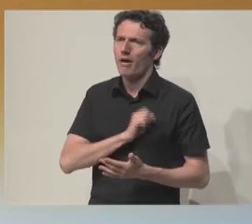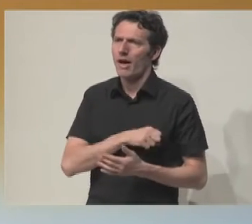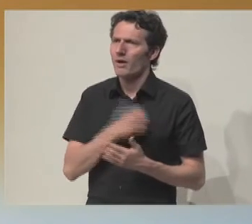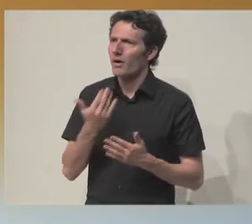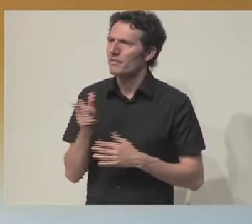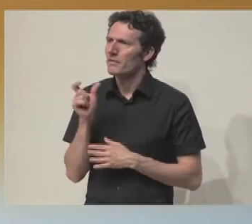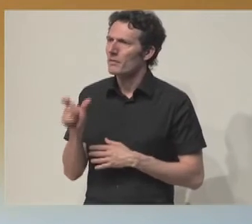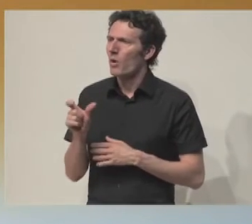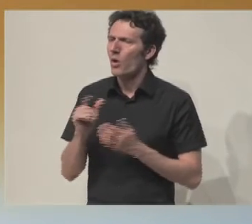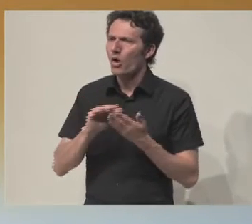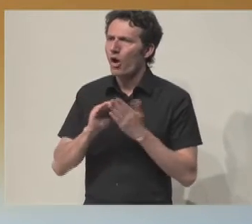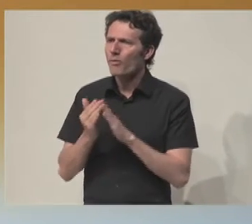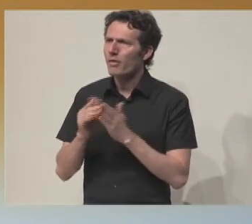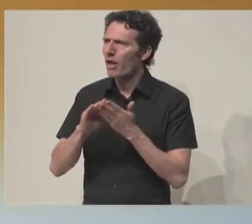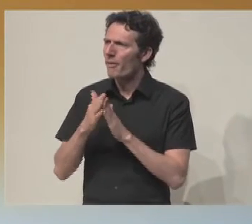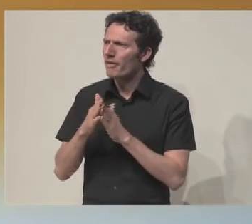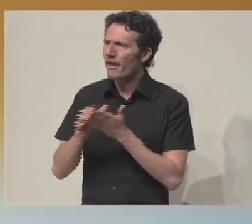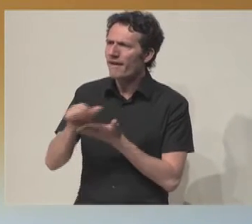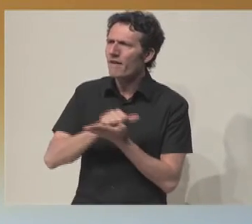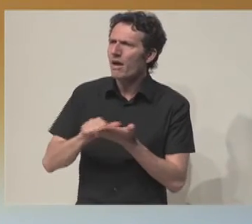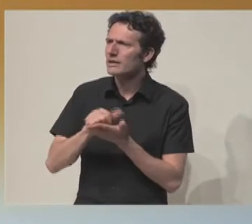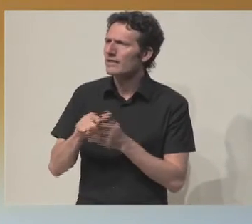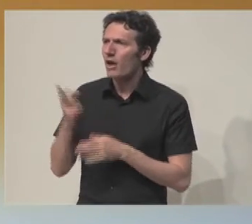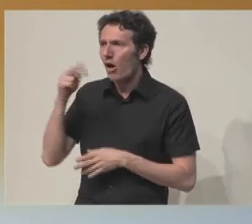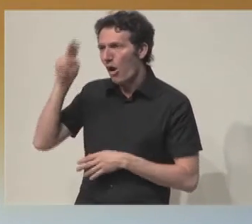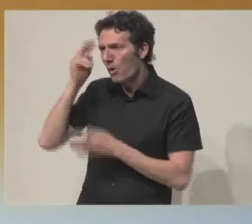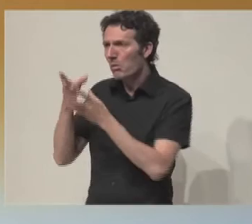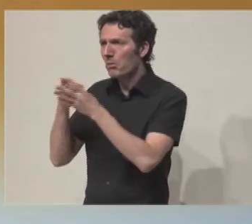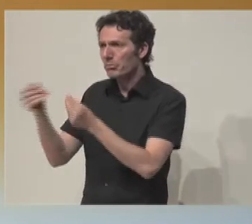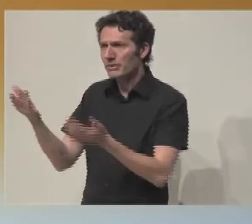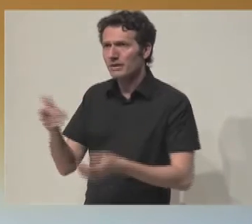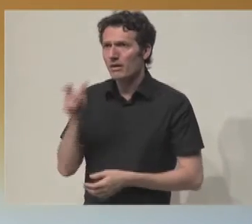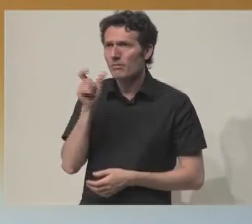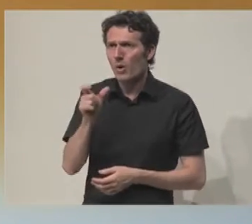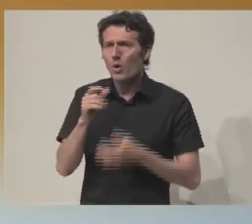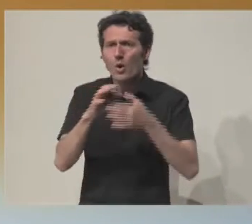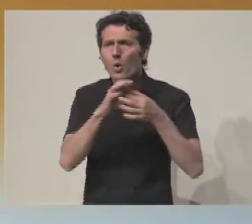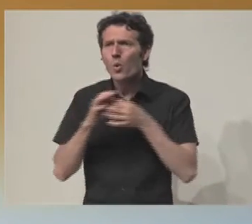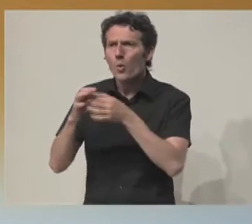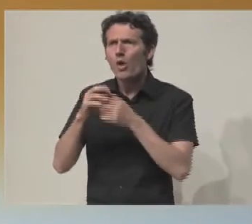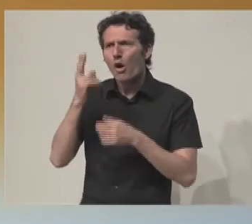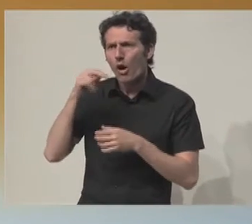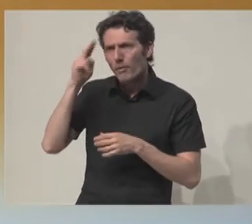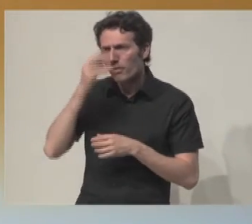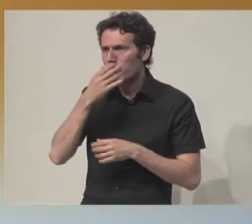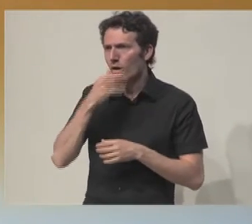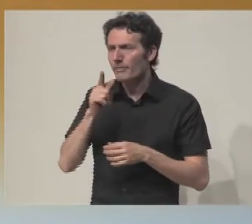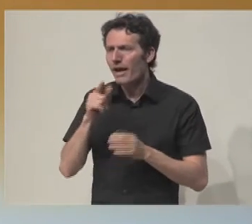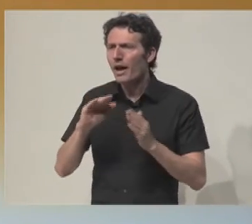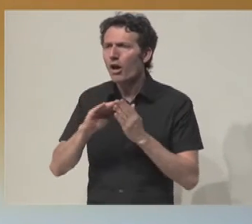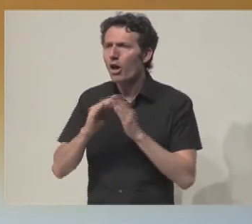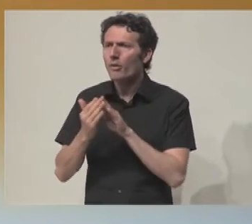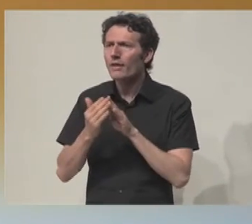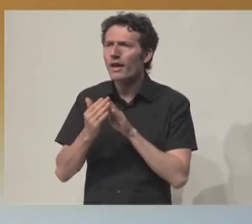communauté c'est face de la réalité européenne c'est joli union européenne mais communauté européenne ça voulait dire